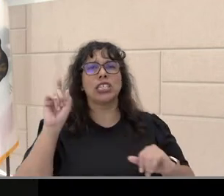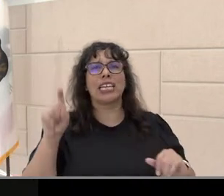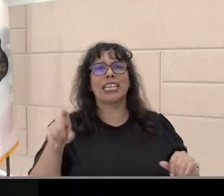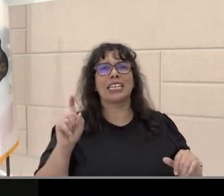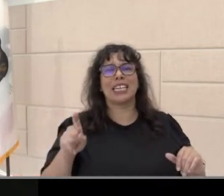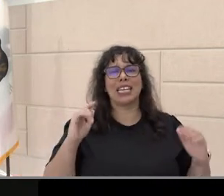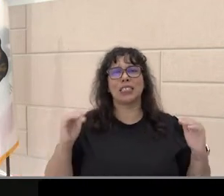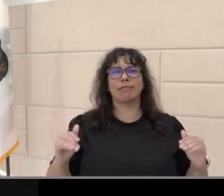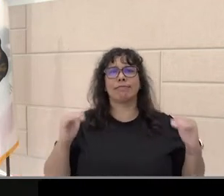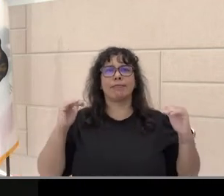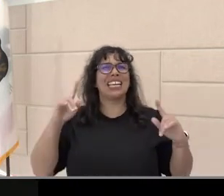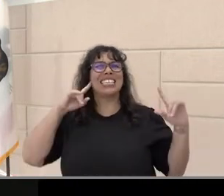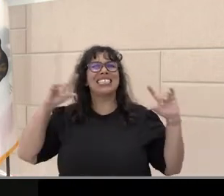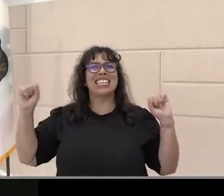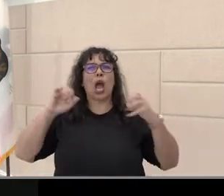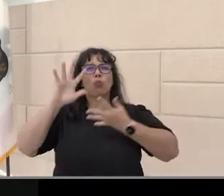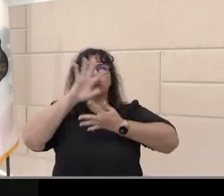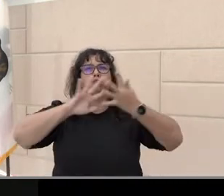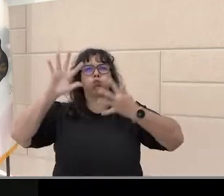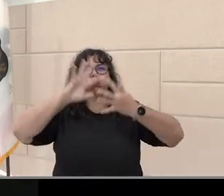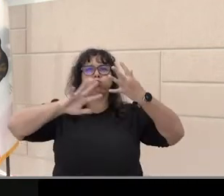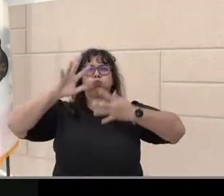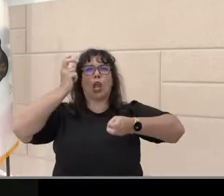យើងធ្វើយ៉ាងណាដើម្បីជំរុញ